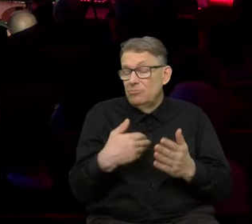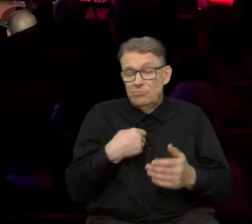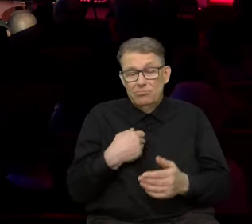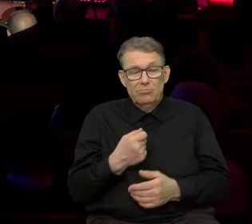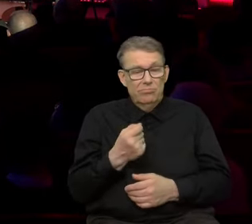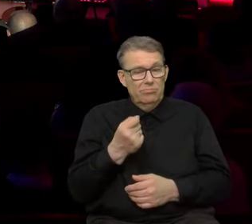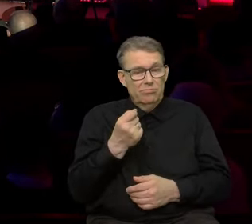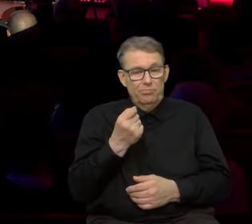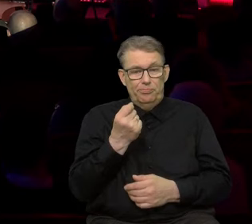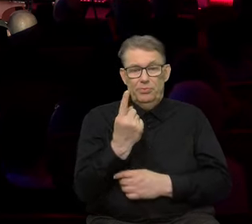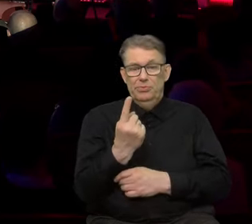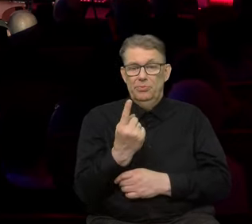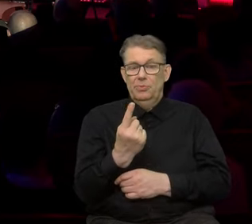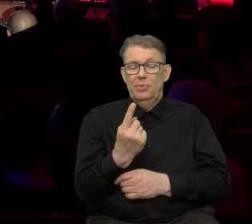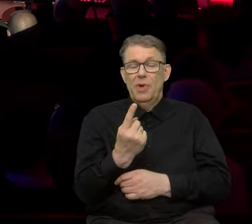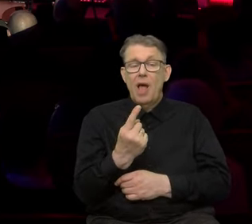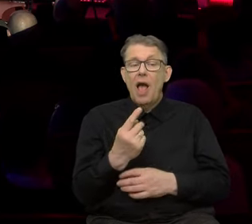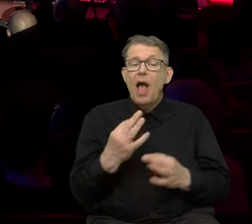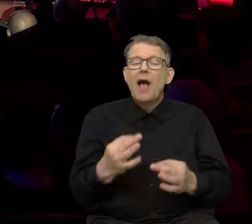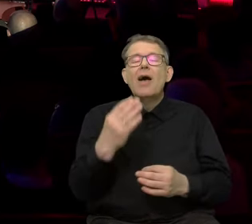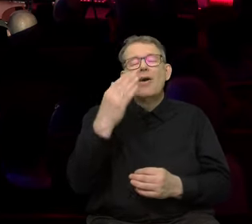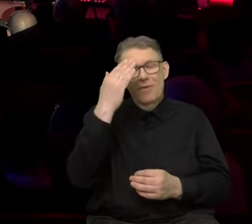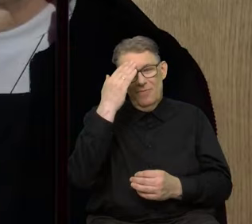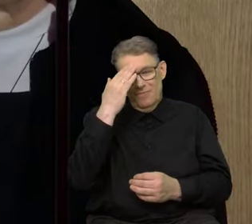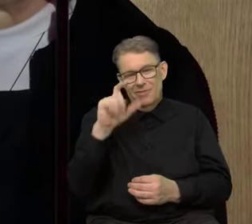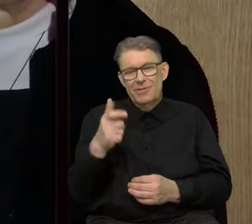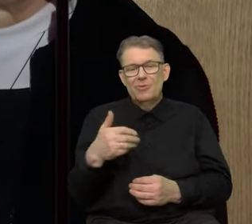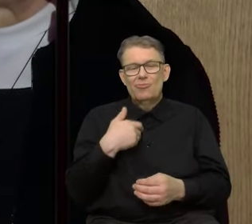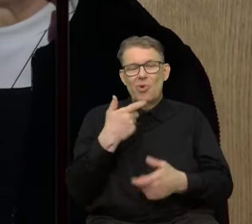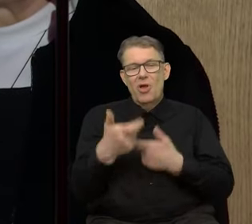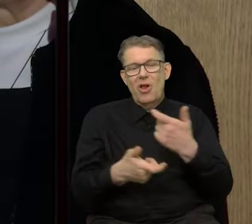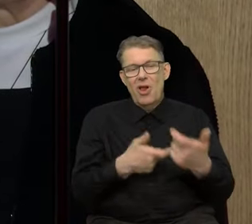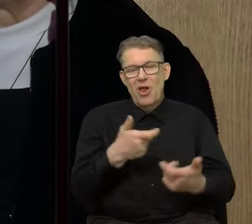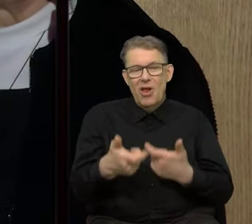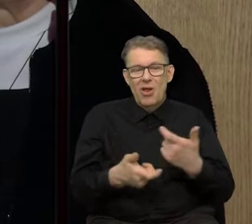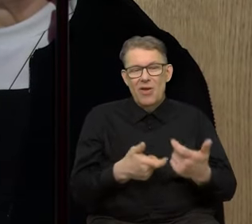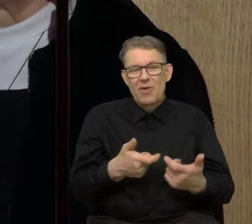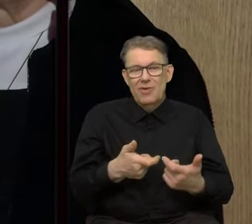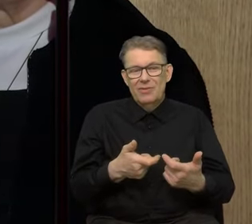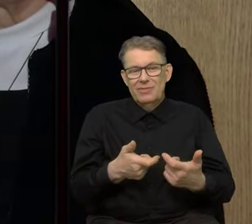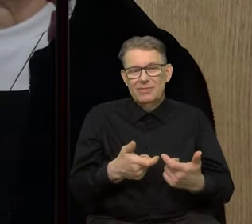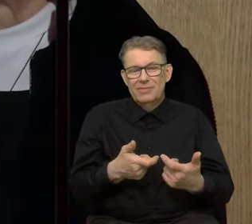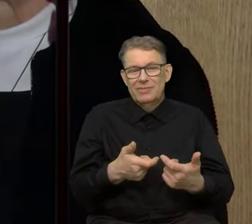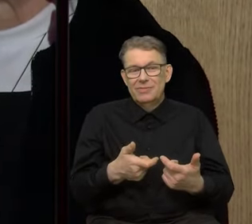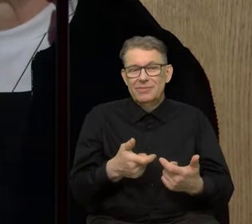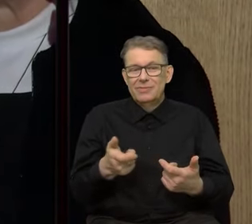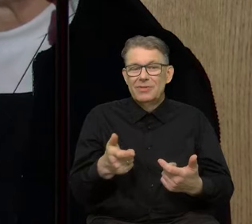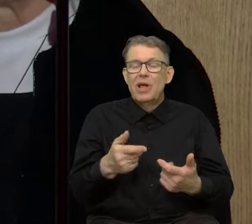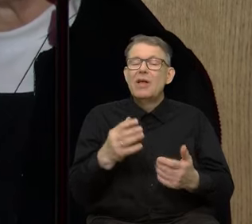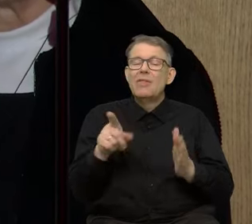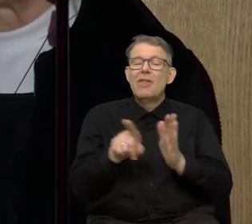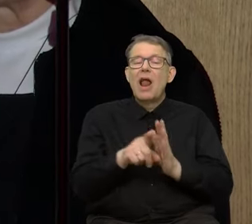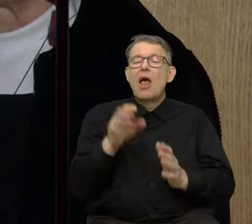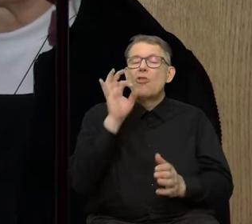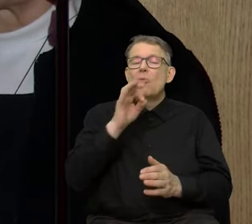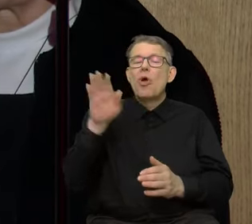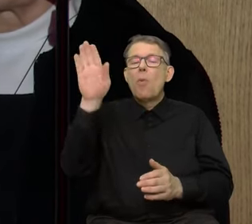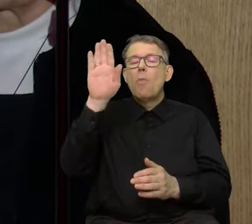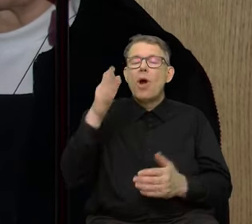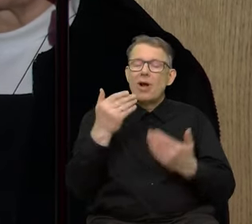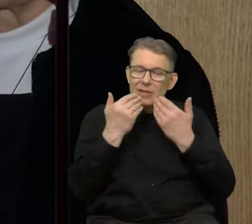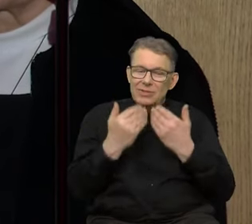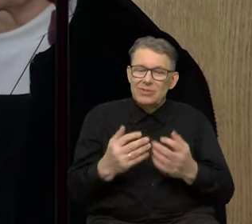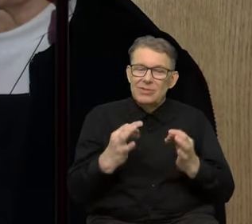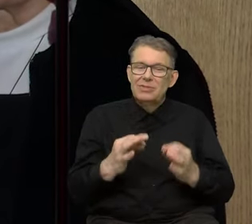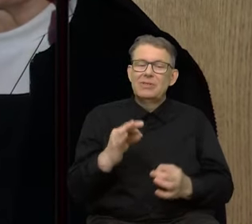zadziwiona. Teraz wiem, co stukał. I dobremu Bogu dziękujemy dziś za